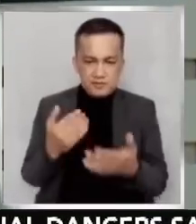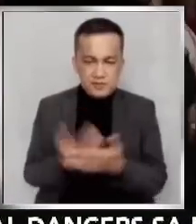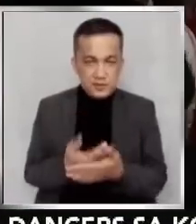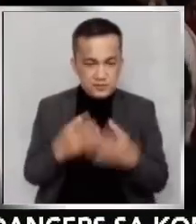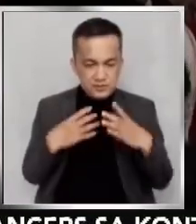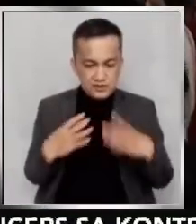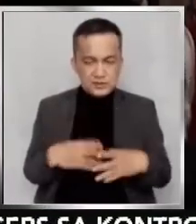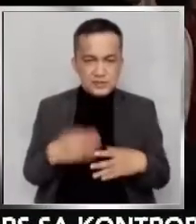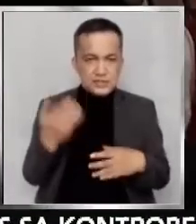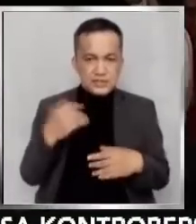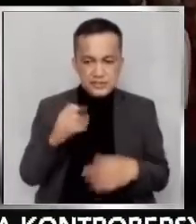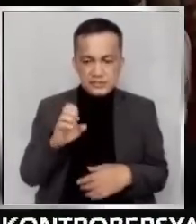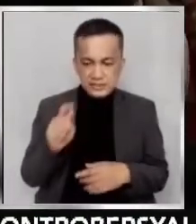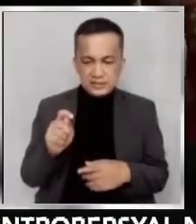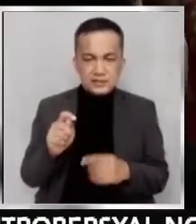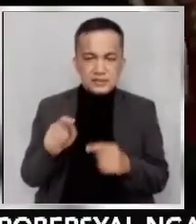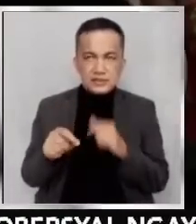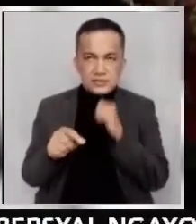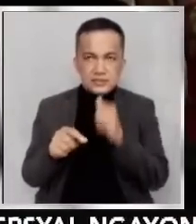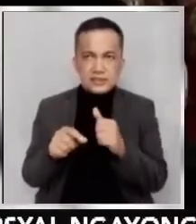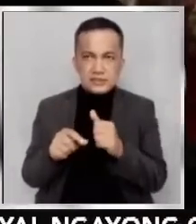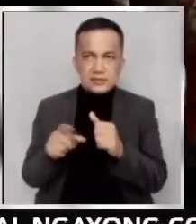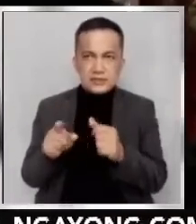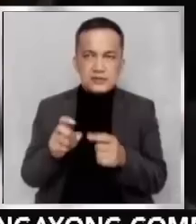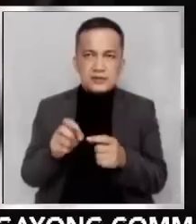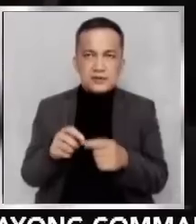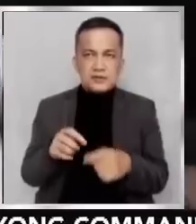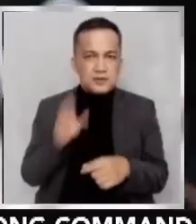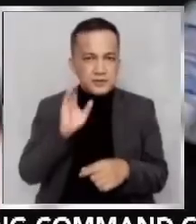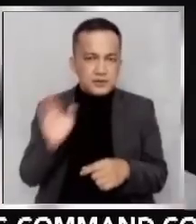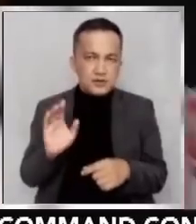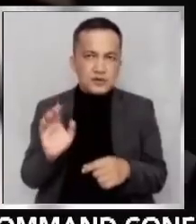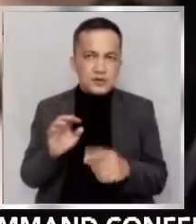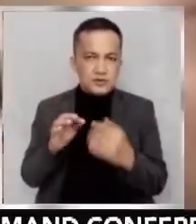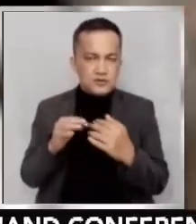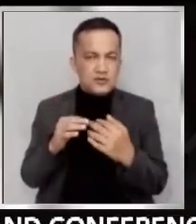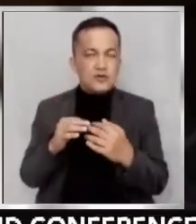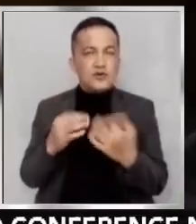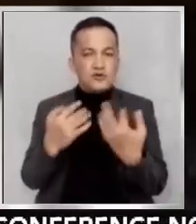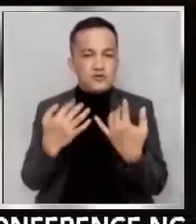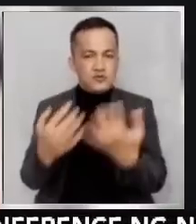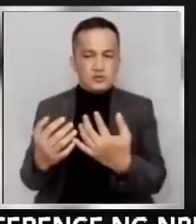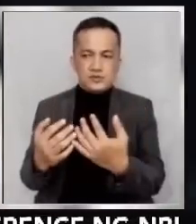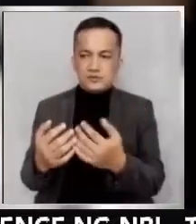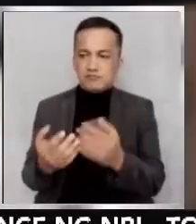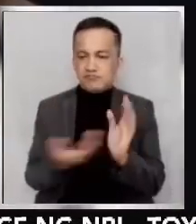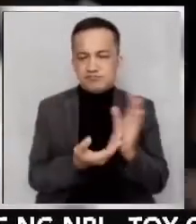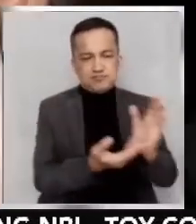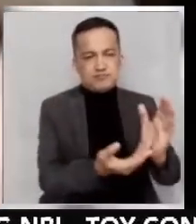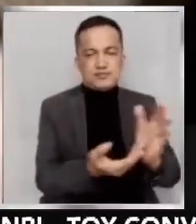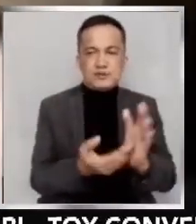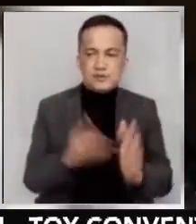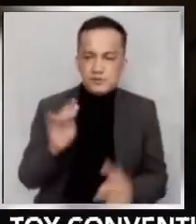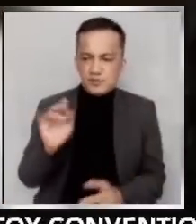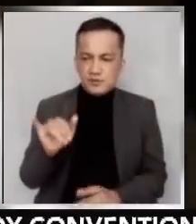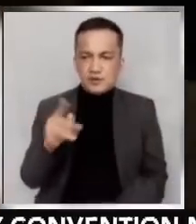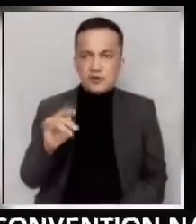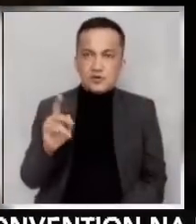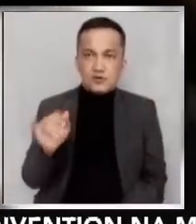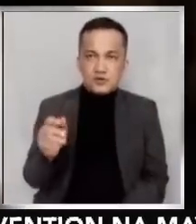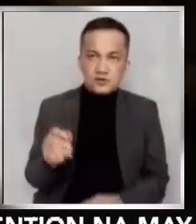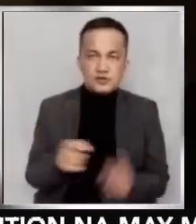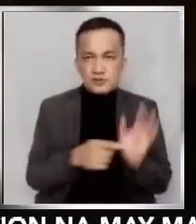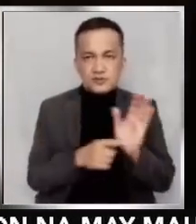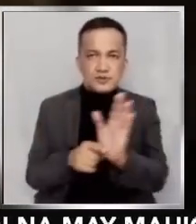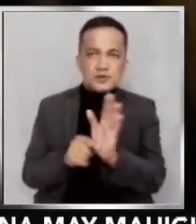set, para di raw masyadong manibago ang audience. Inilibot pa ako ng mga kabawal nating sina Buboy at Kokoy sa